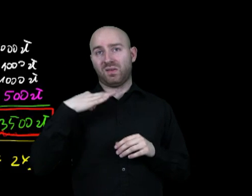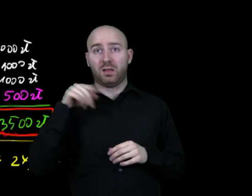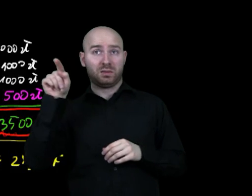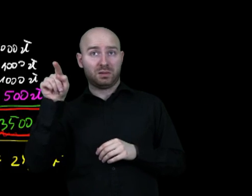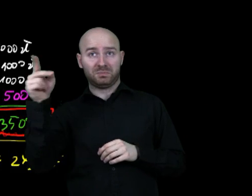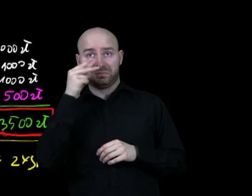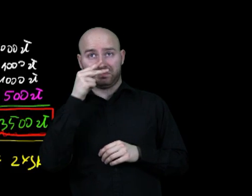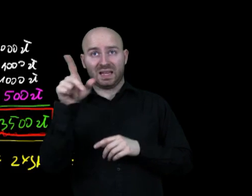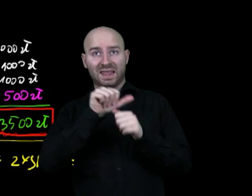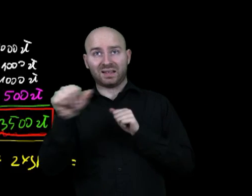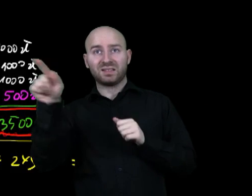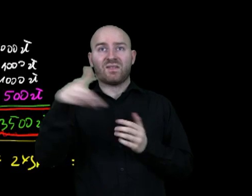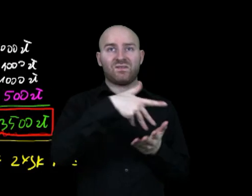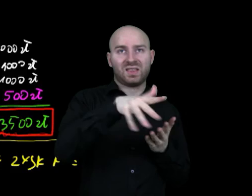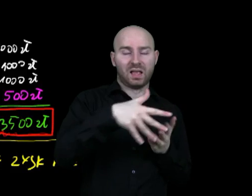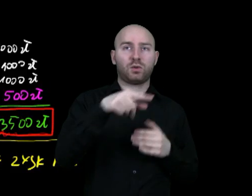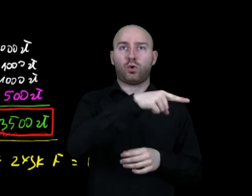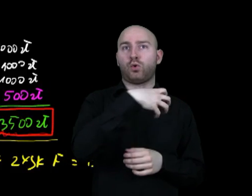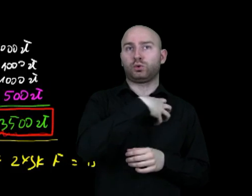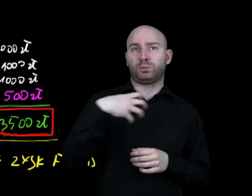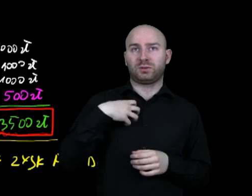gospodarstwa domowego.